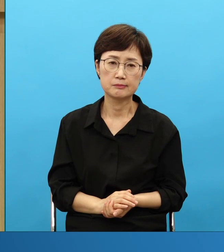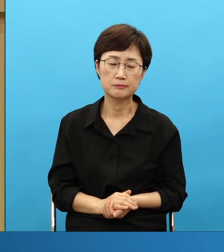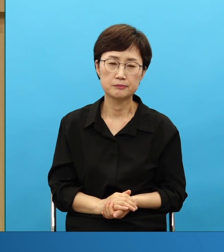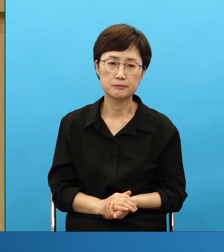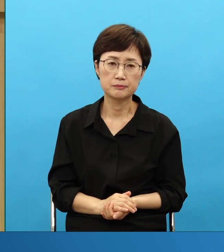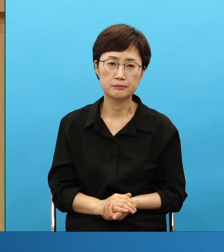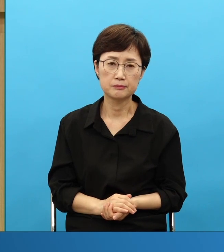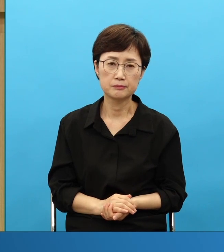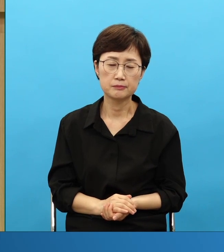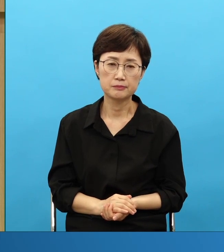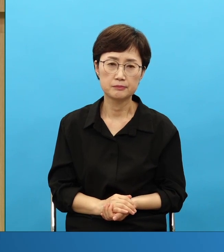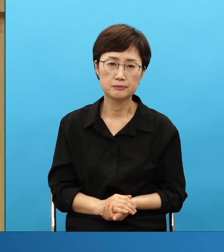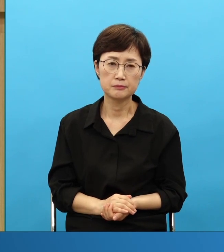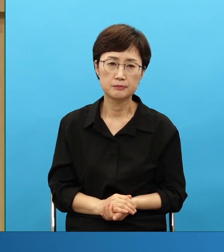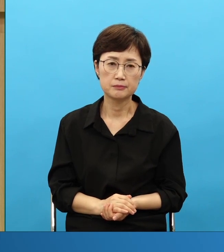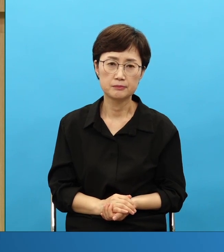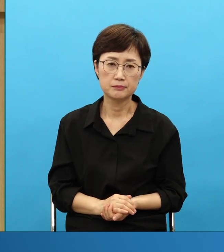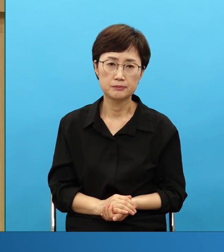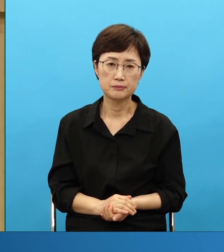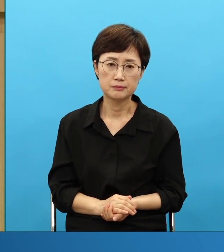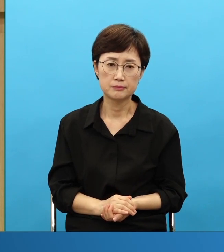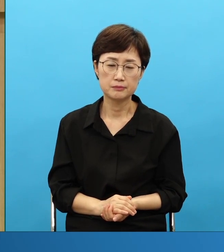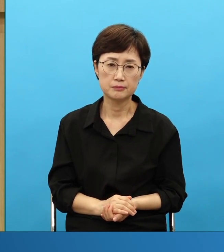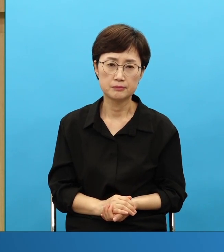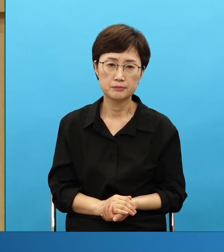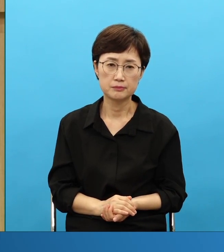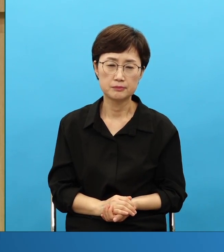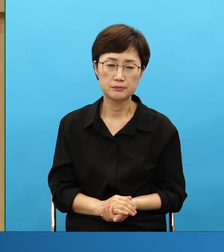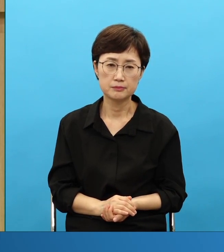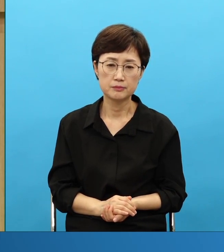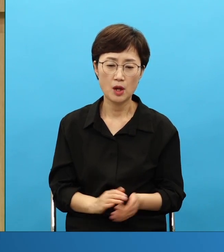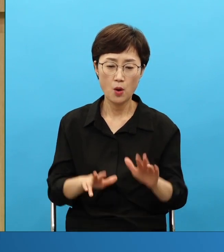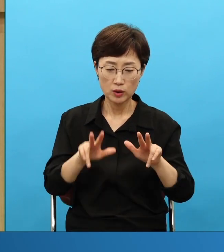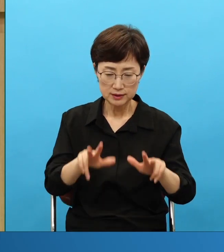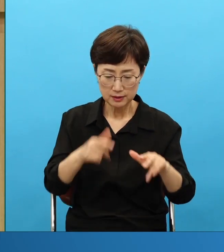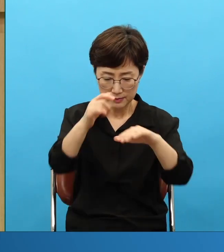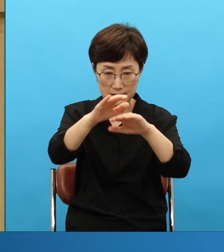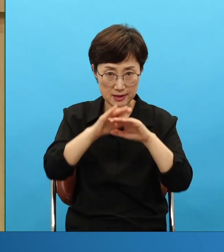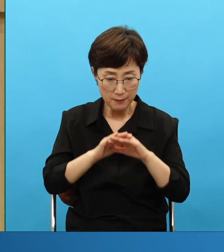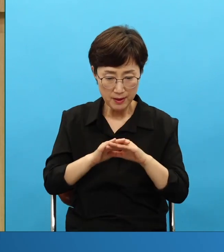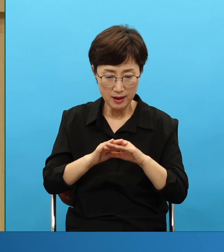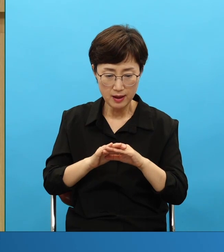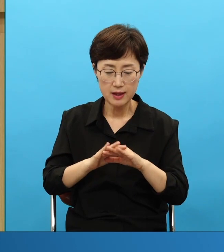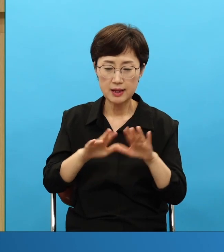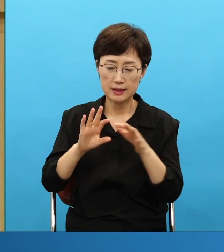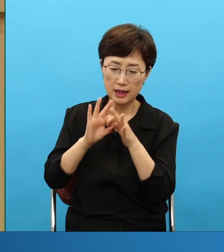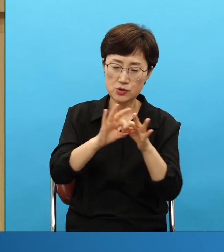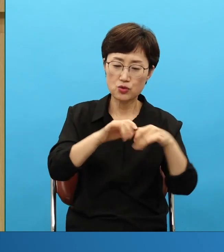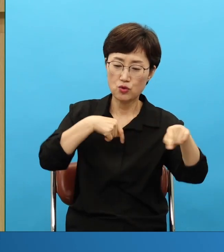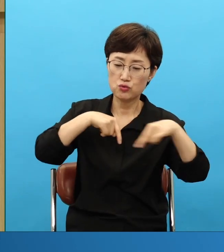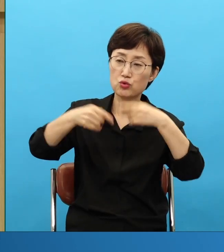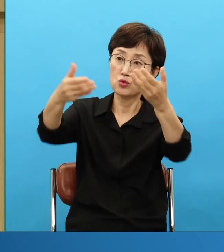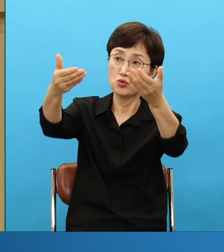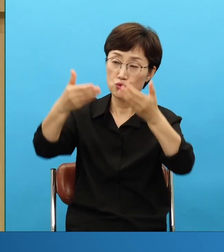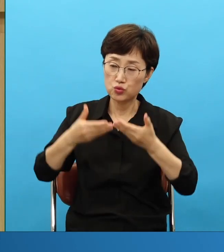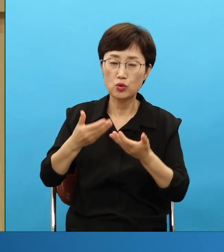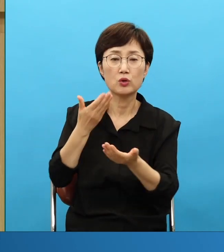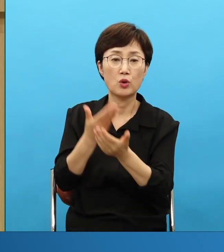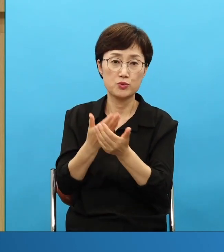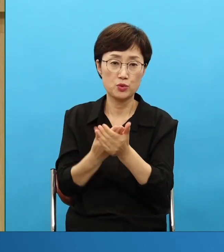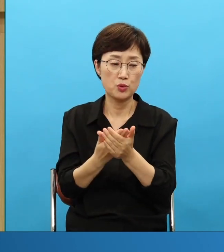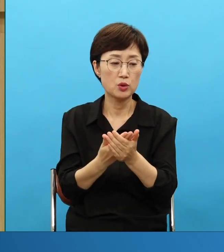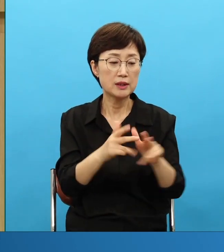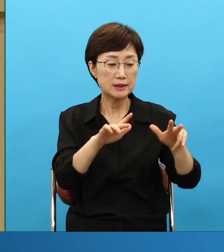be completely broken down in the name of Jesus Christ. 이 예배와 우리의 삶의 역사는 방해하는 모든 어둠의 세력이